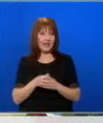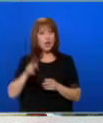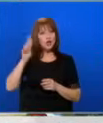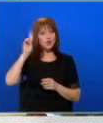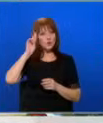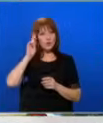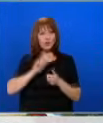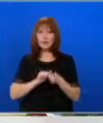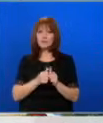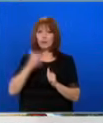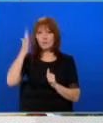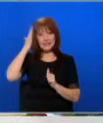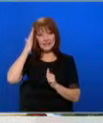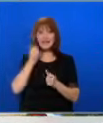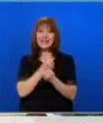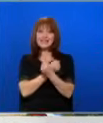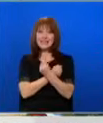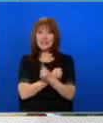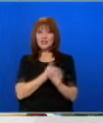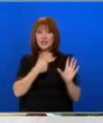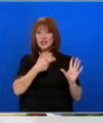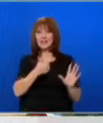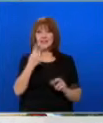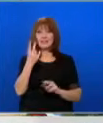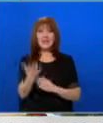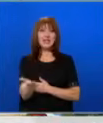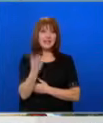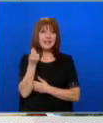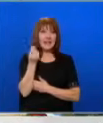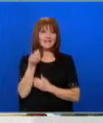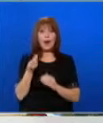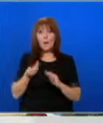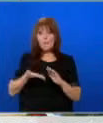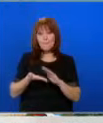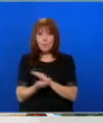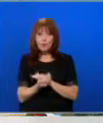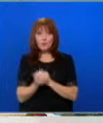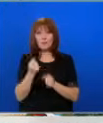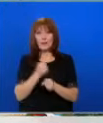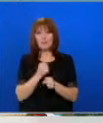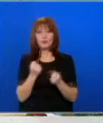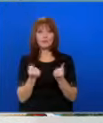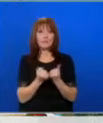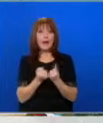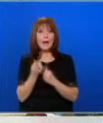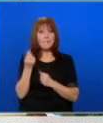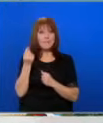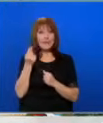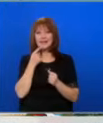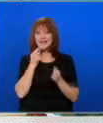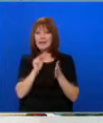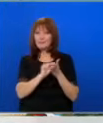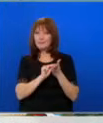Служител на Спортното министерство е задържан с 62 000 лева подкуп на работното си място. Парите са били